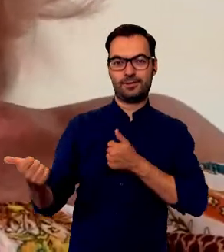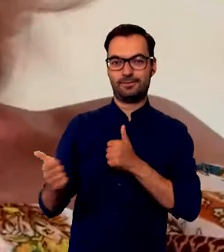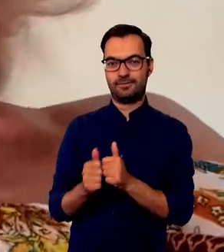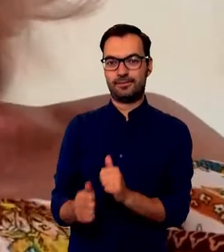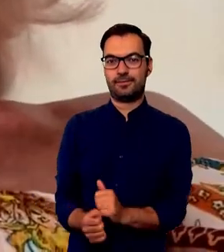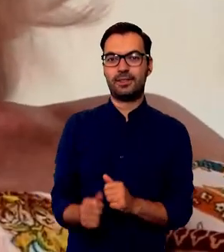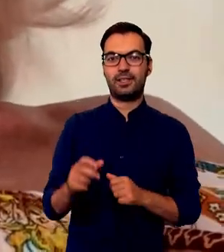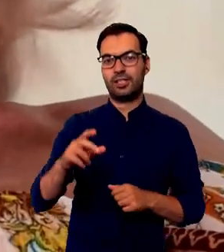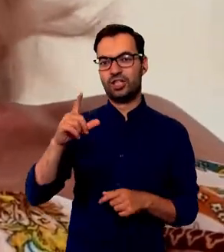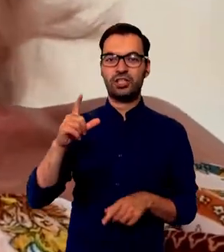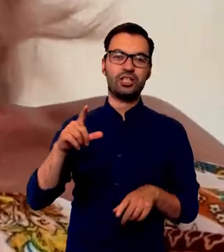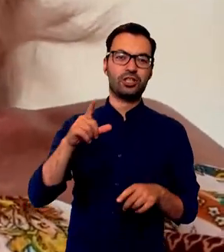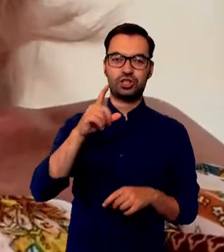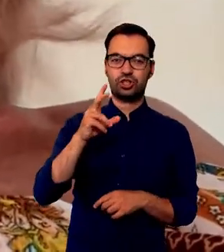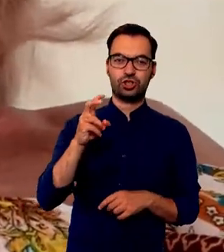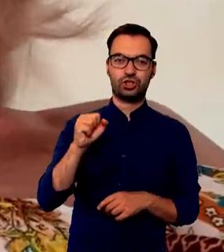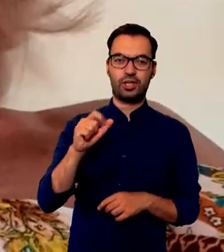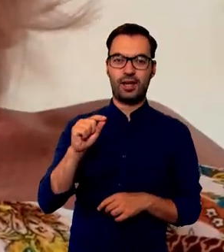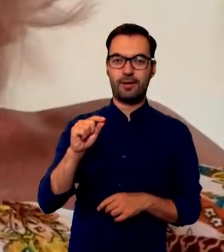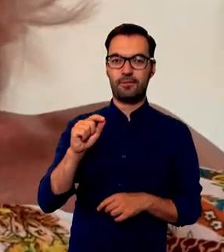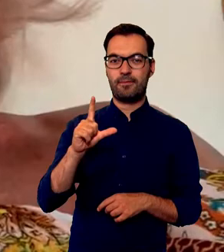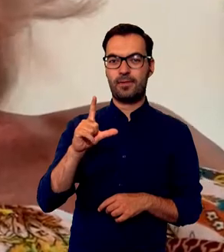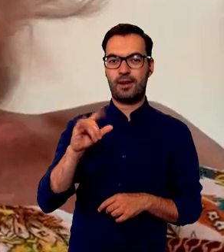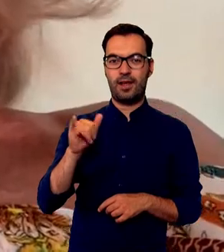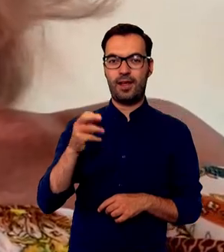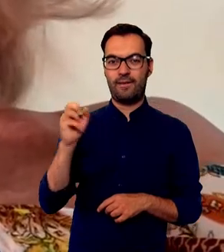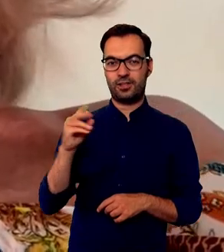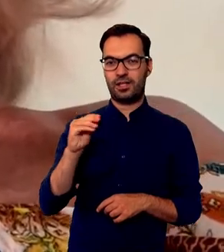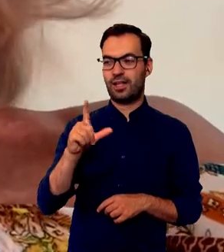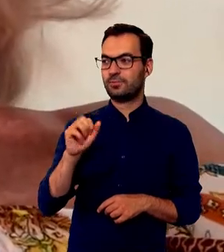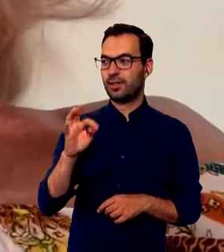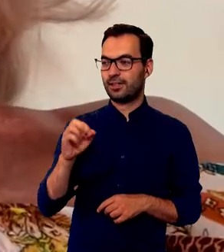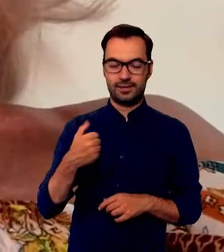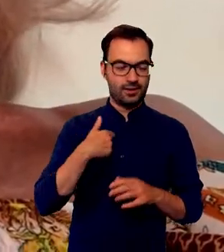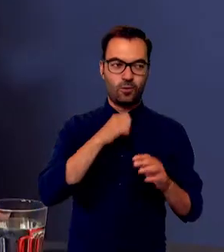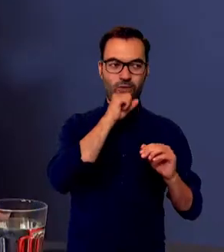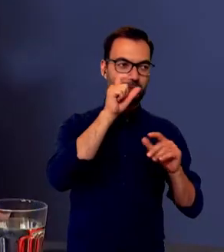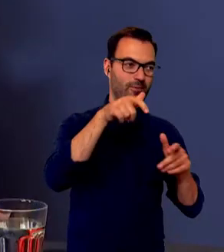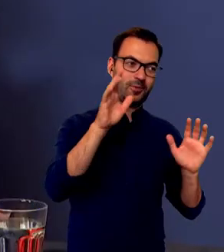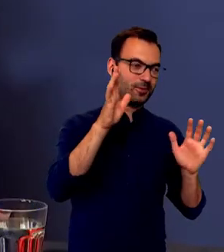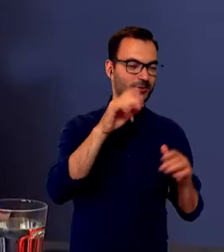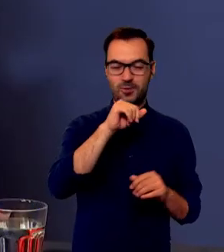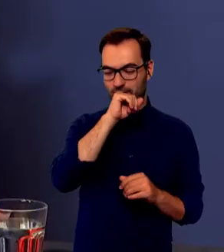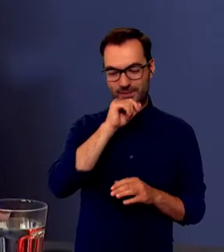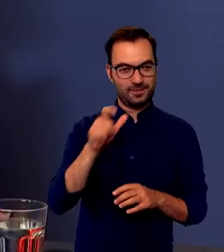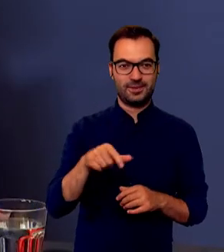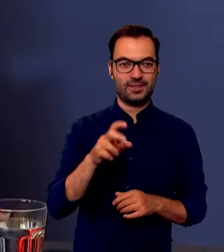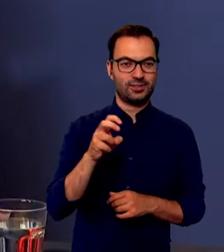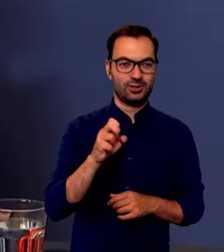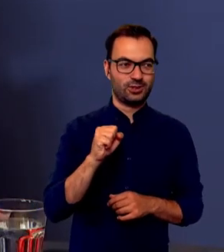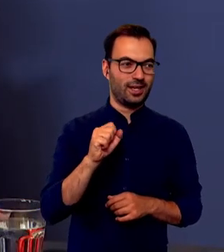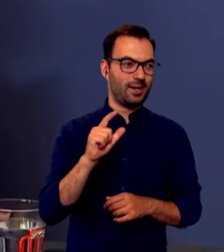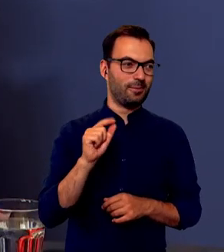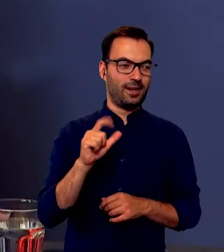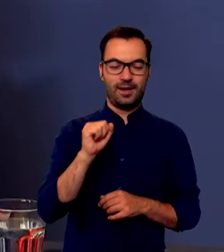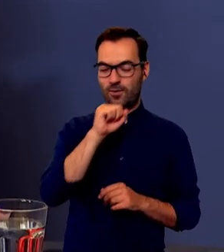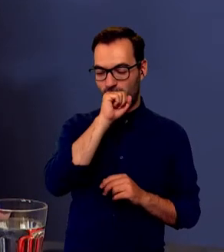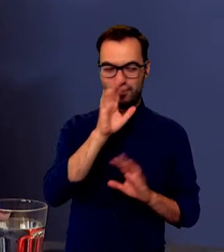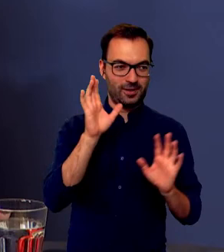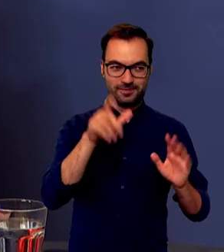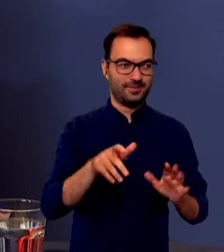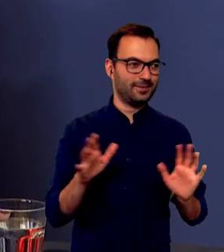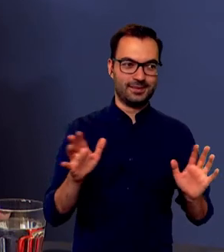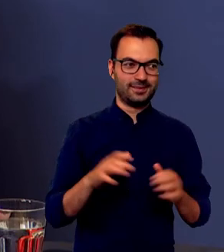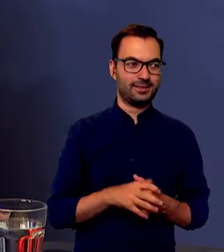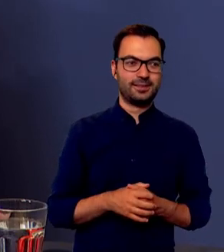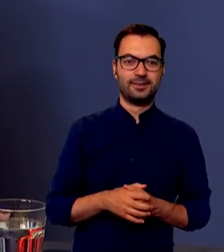towarzyszy, Elżbietę Czaplejewicz, moją serdeczną 30 Chciałam powiedzieć, że jestem jej fanką. Jestem jej absolutną fanką. Po prostu kocham Elżbietę.